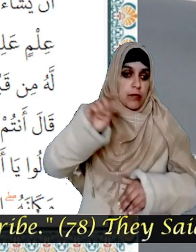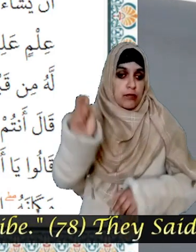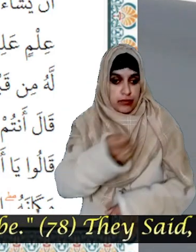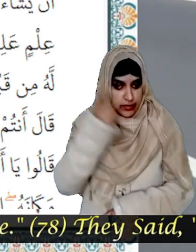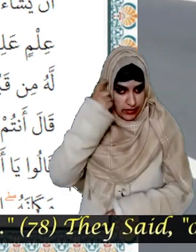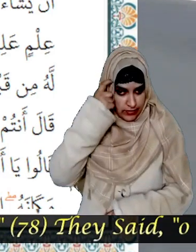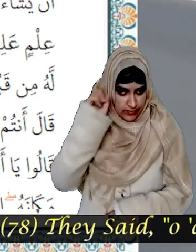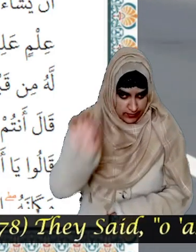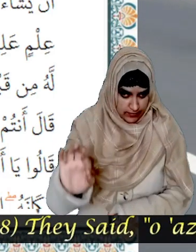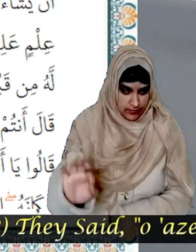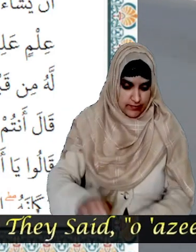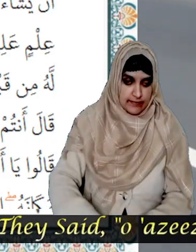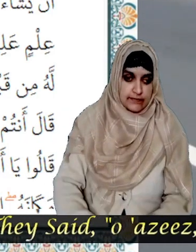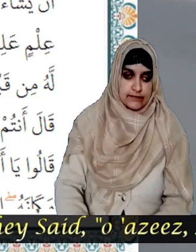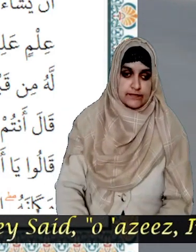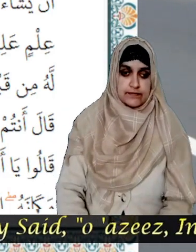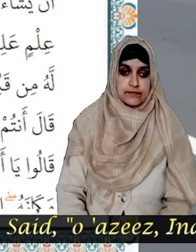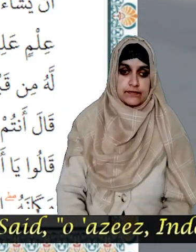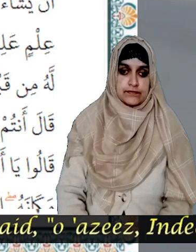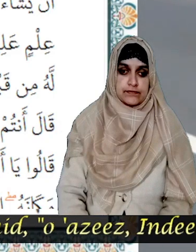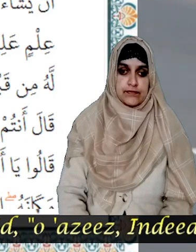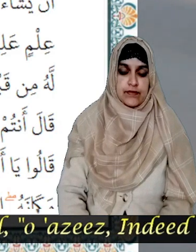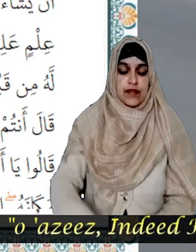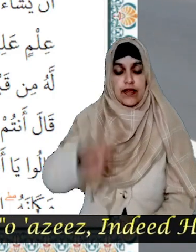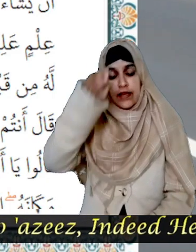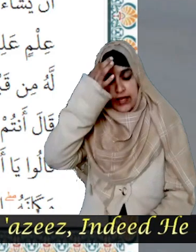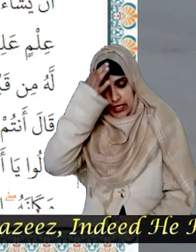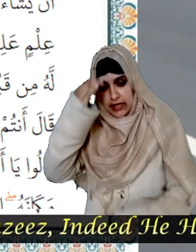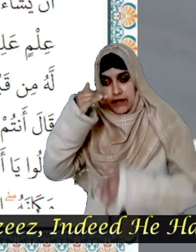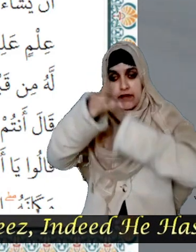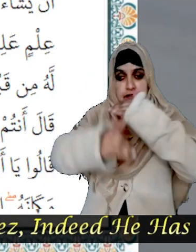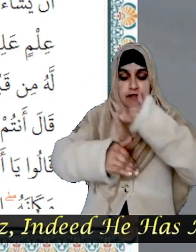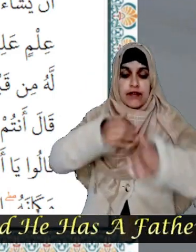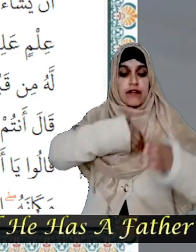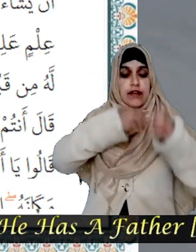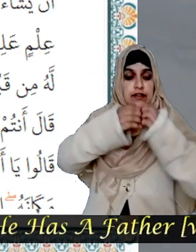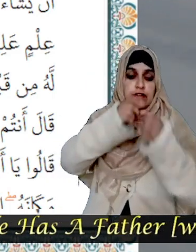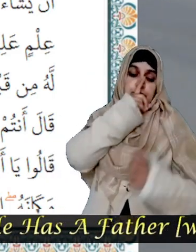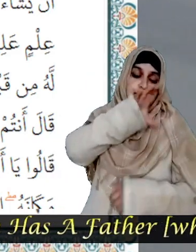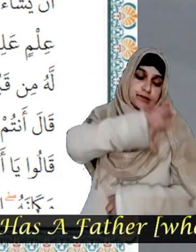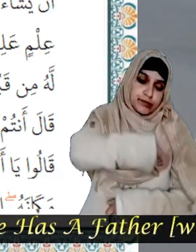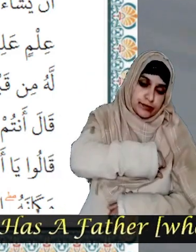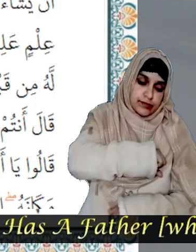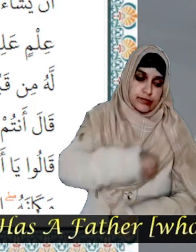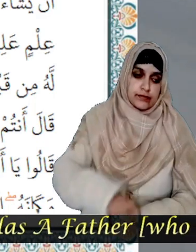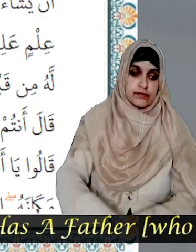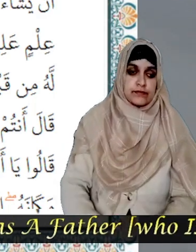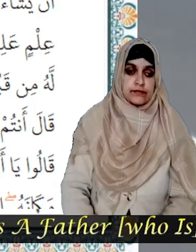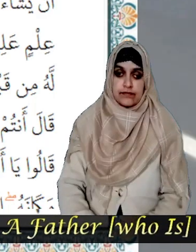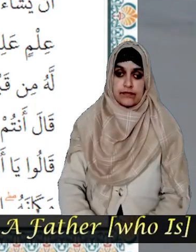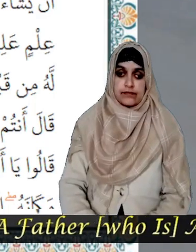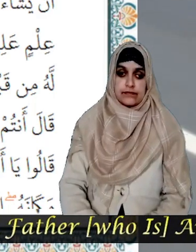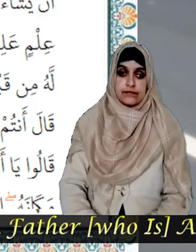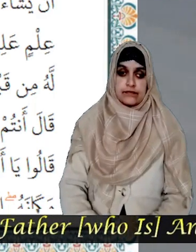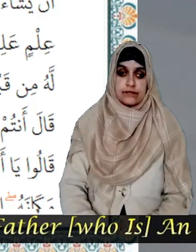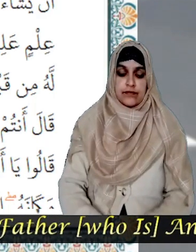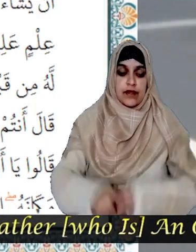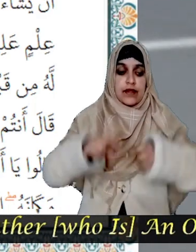تيجرا يوسف بانني بر قابتو كوي أخاقي يو أبا هذا